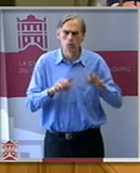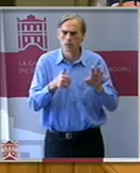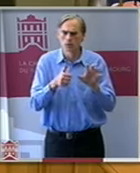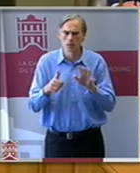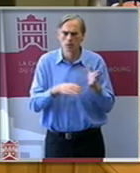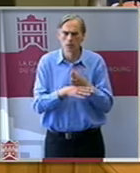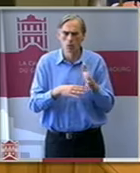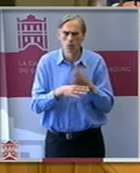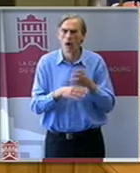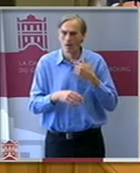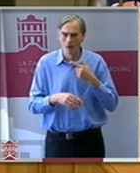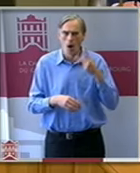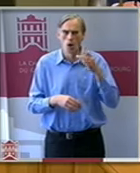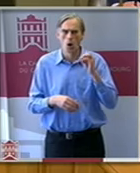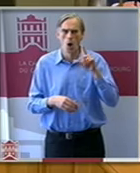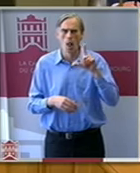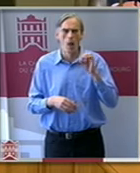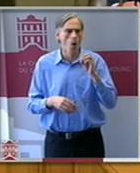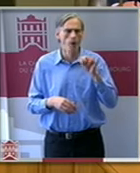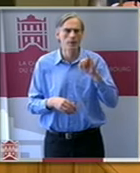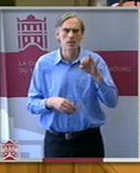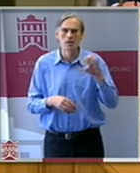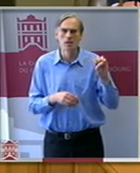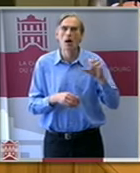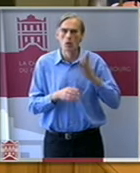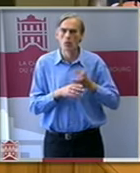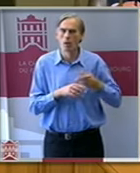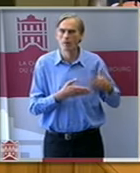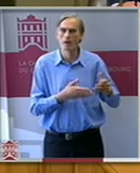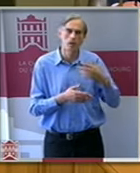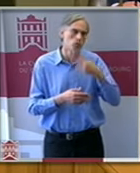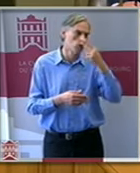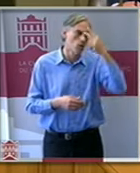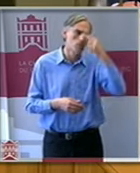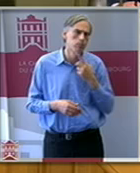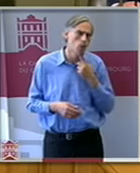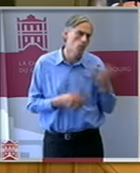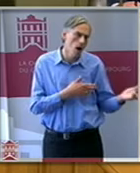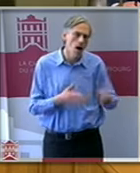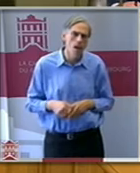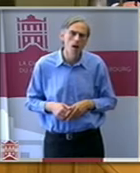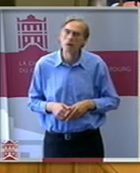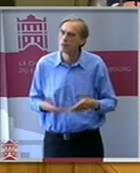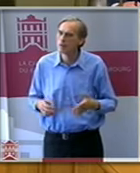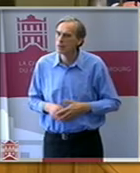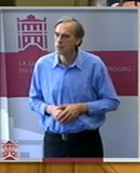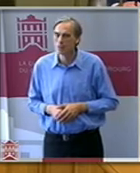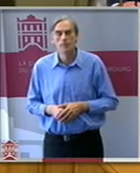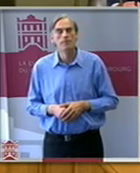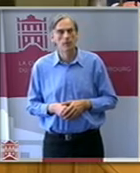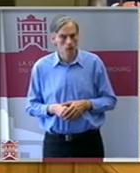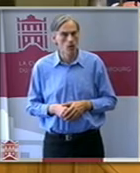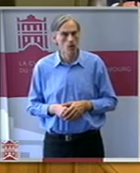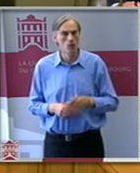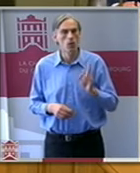von den Portugal denkt. Und davon auch aufgesehen, auch von den direkten, den juristischen Kolonialismus bis auf ein